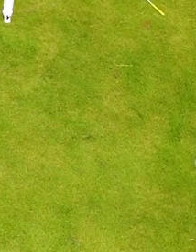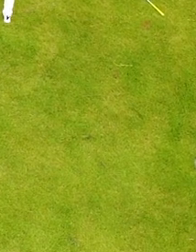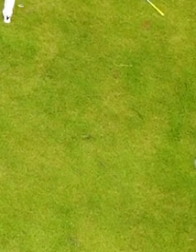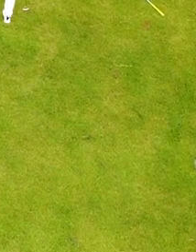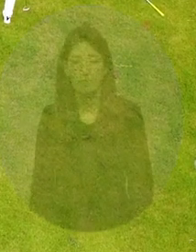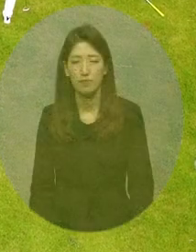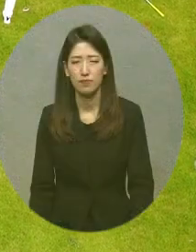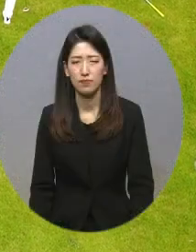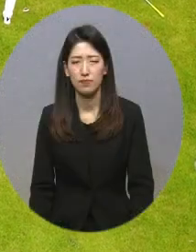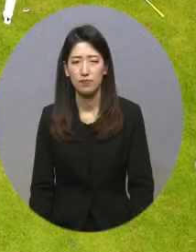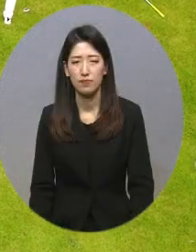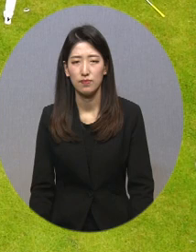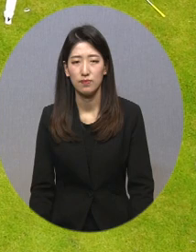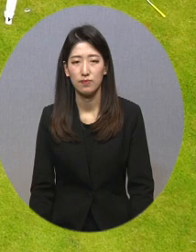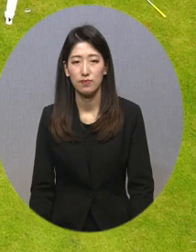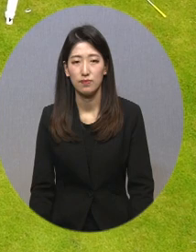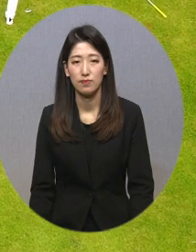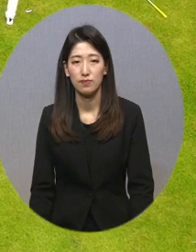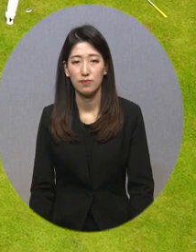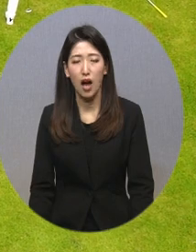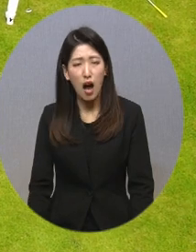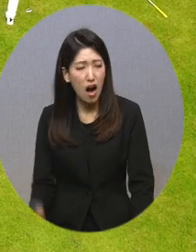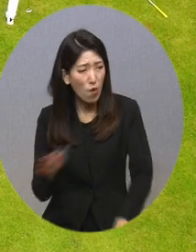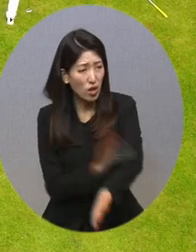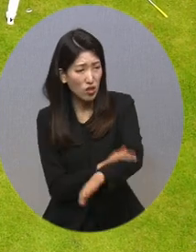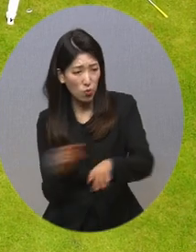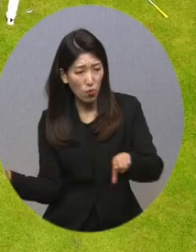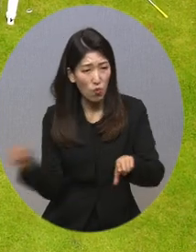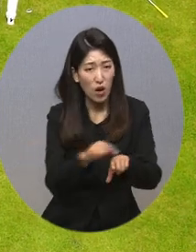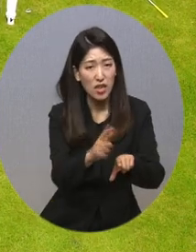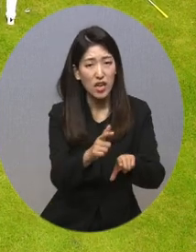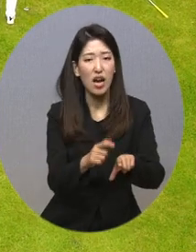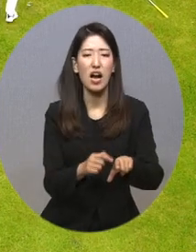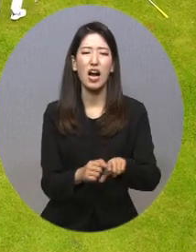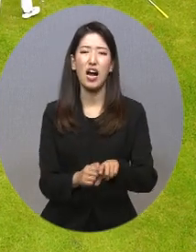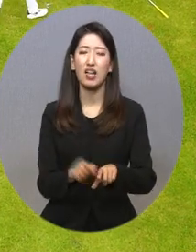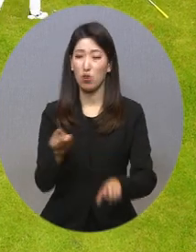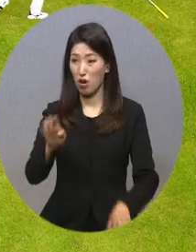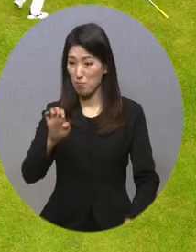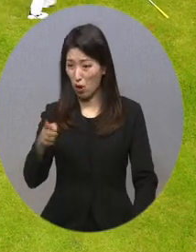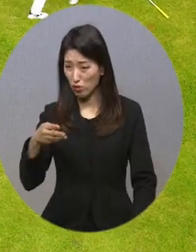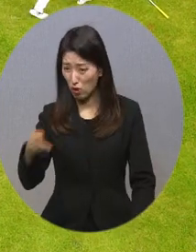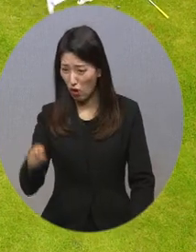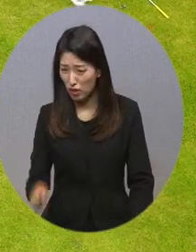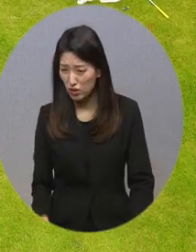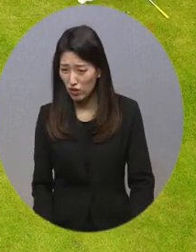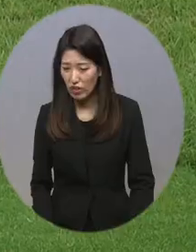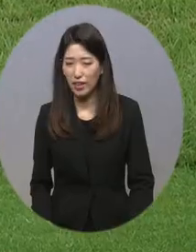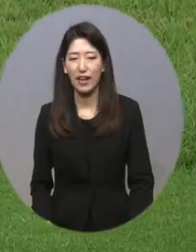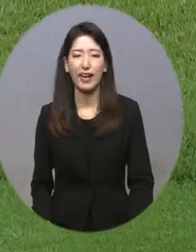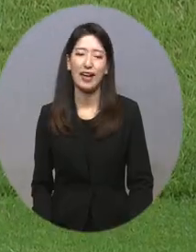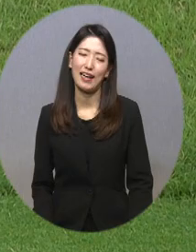아, 왼쪽 아니구나. 물어볼 걸. 어? 너 뭐야? 퍼터 했어? 응. 아, 나 물어볼. 괜찮아, 괜찮아.